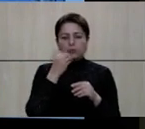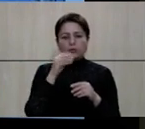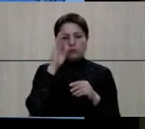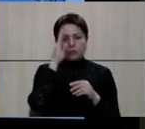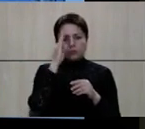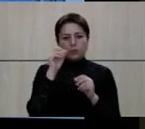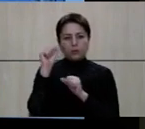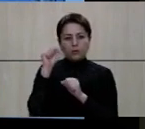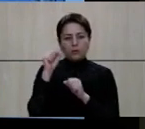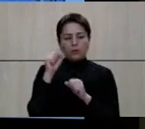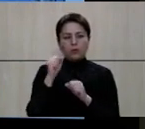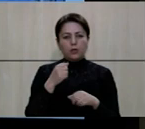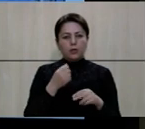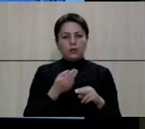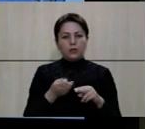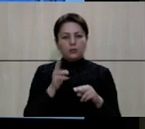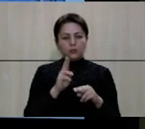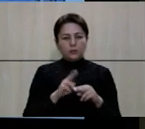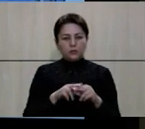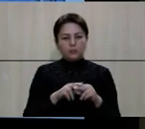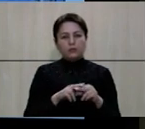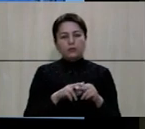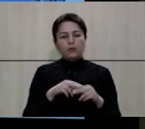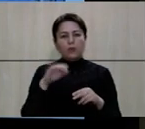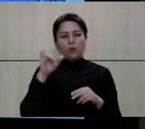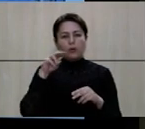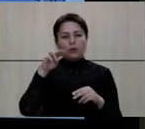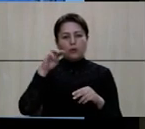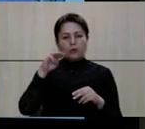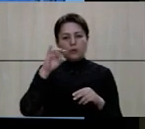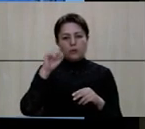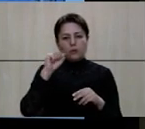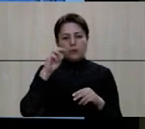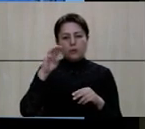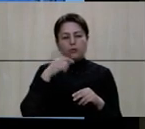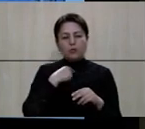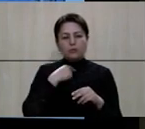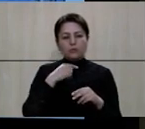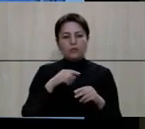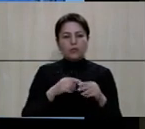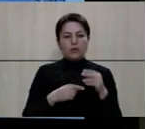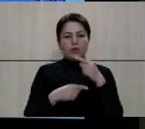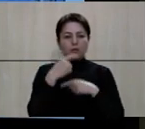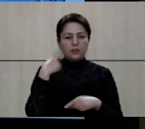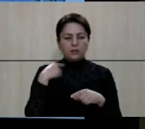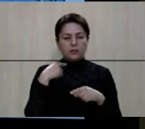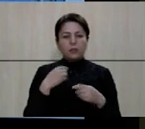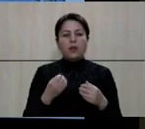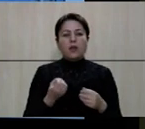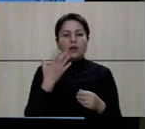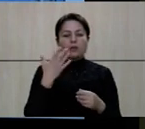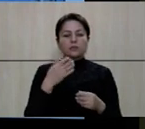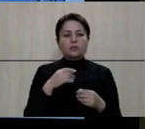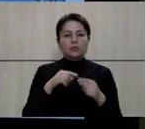uchun o'zidan ultratovushlarni tarqatadi. Ultratovushlar borib urilib qaytadi va shunga ko'ra qancha uzoqlikda